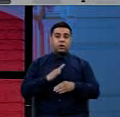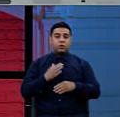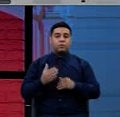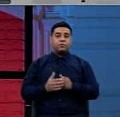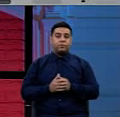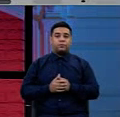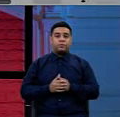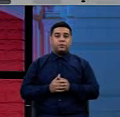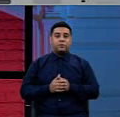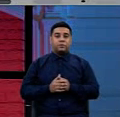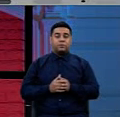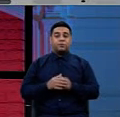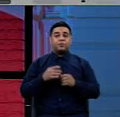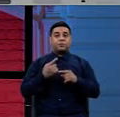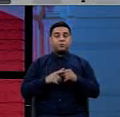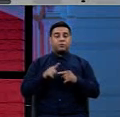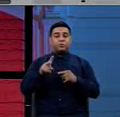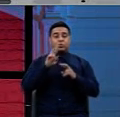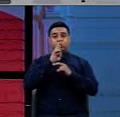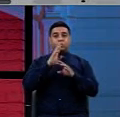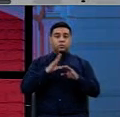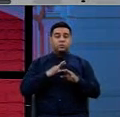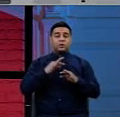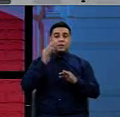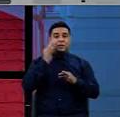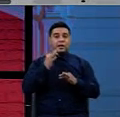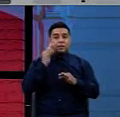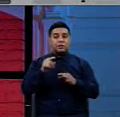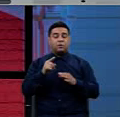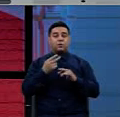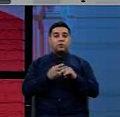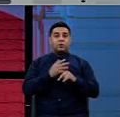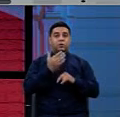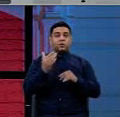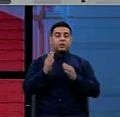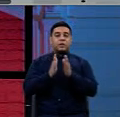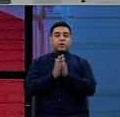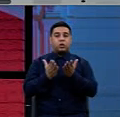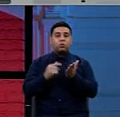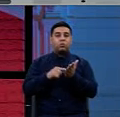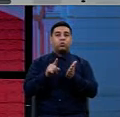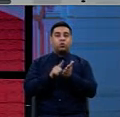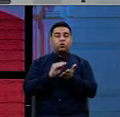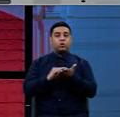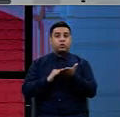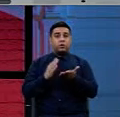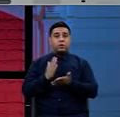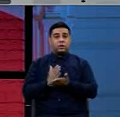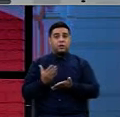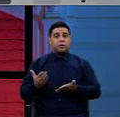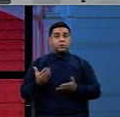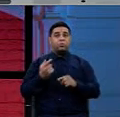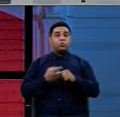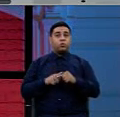bu ekranda ko'rsatilgan rasm, ya'ni shirinliklar sizning darsligingizda ham berilgan.